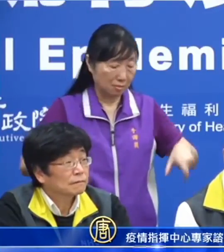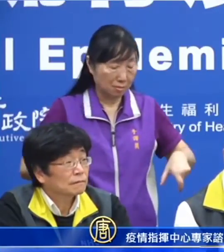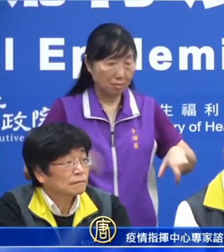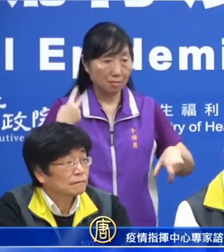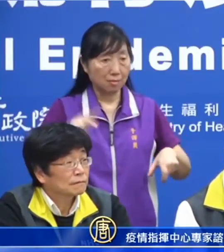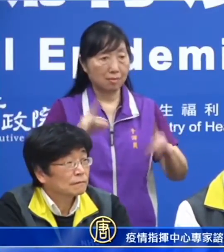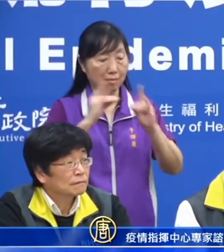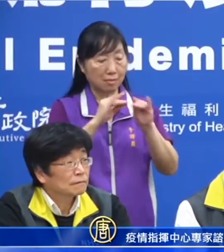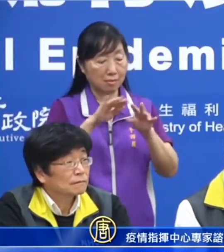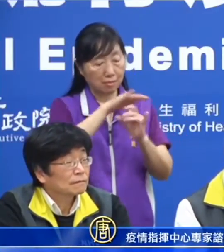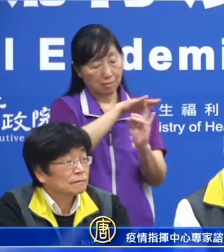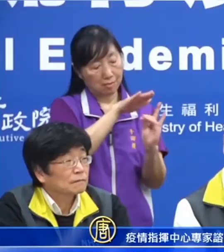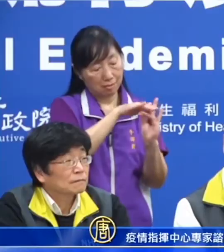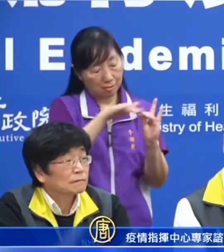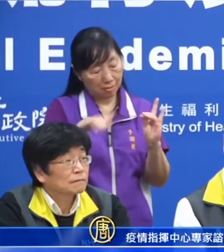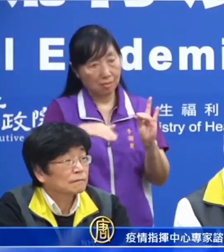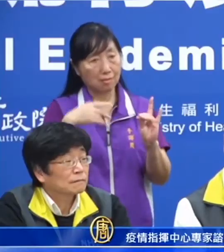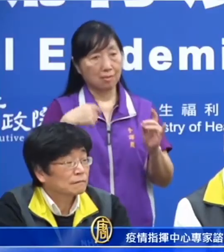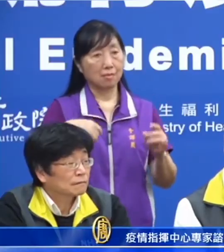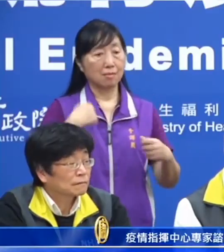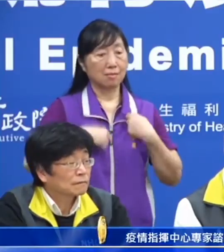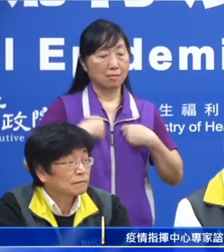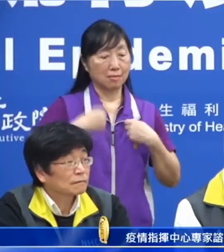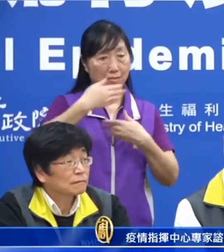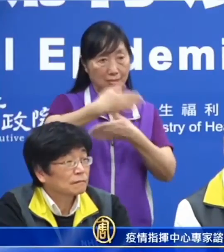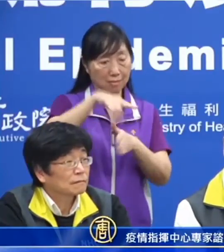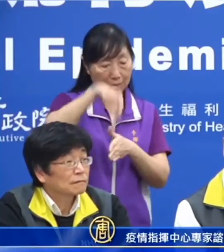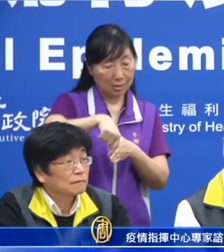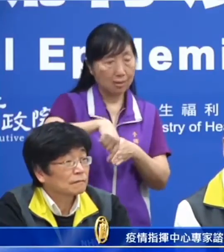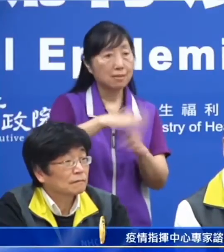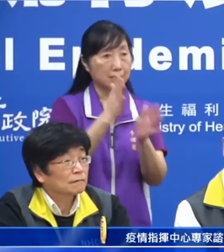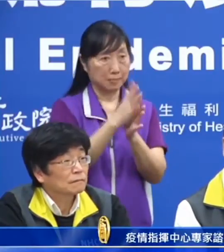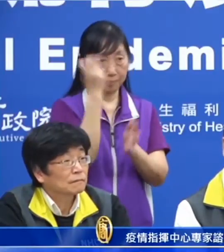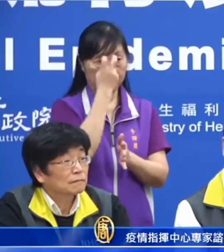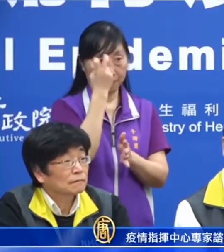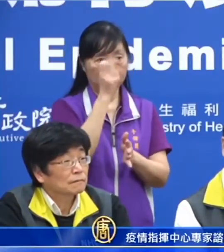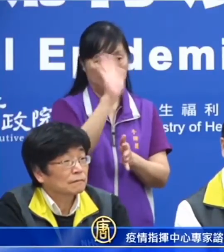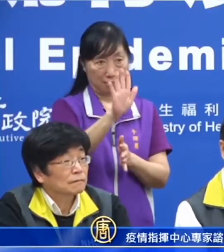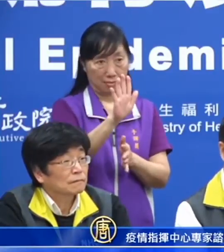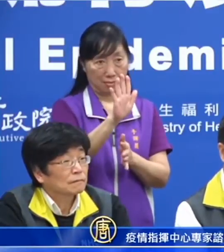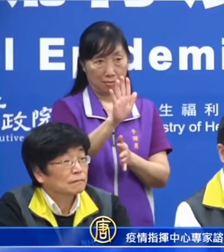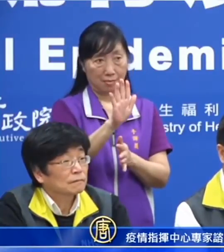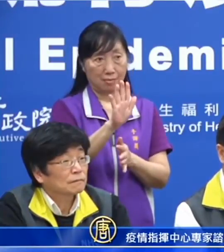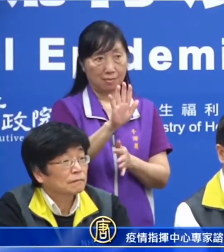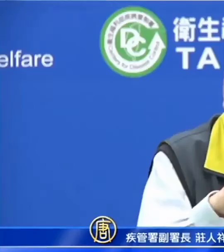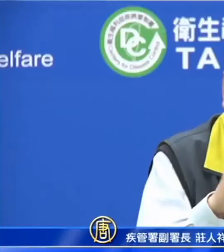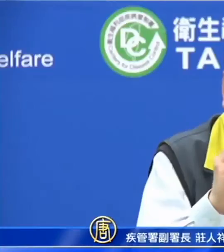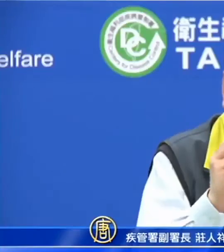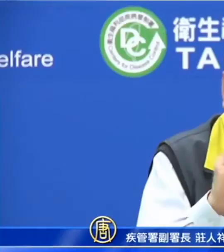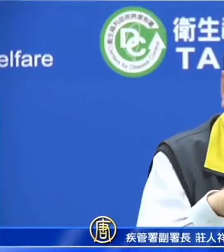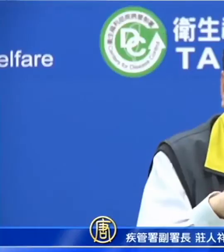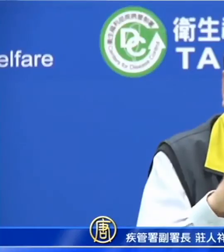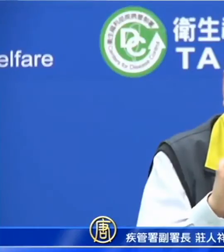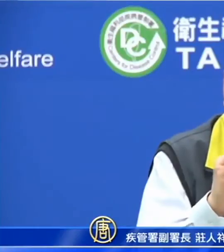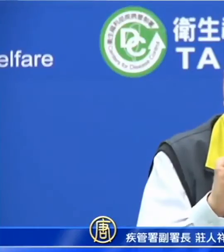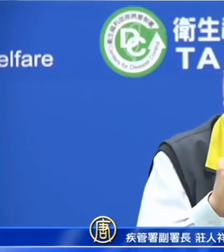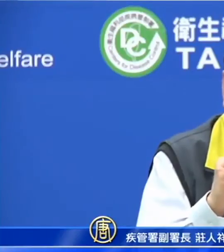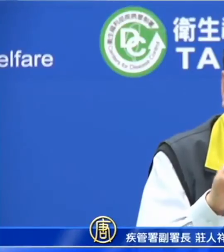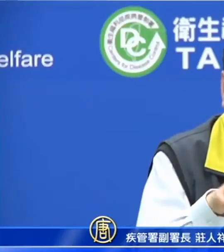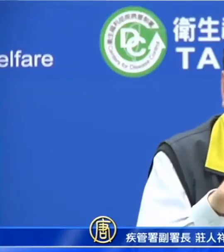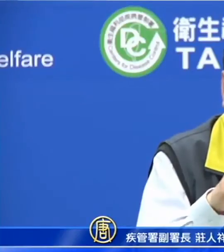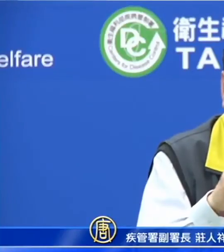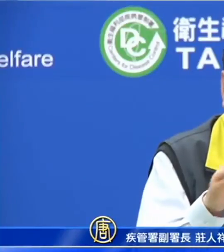的浴室使用的浴室里面，我们确实也检测到说有病毒的存在。 那这个几个确诊的护理